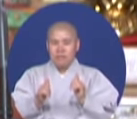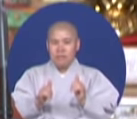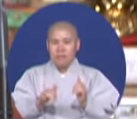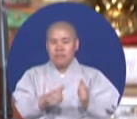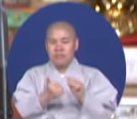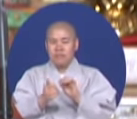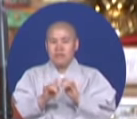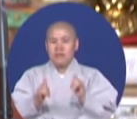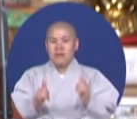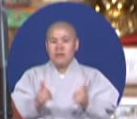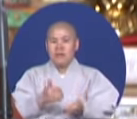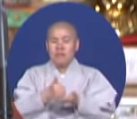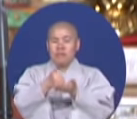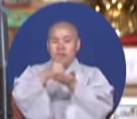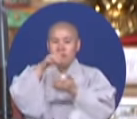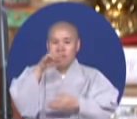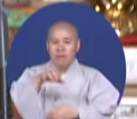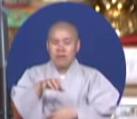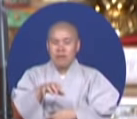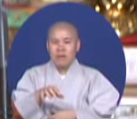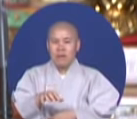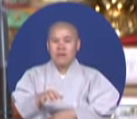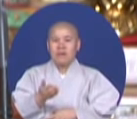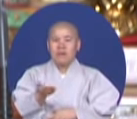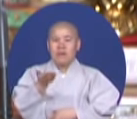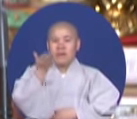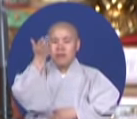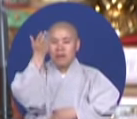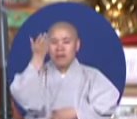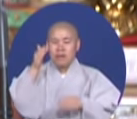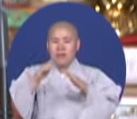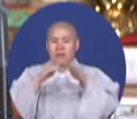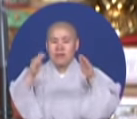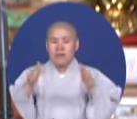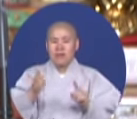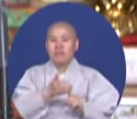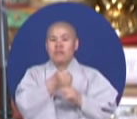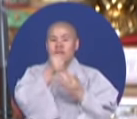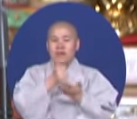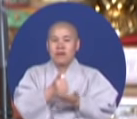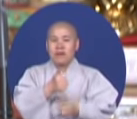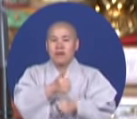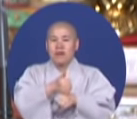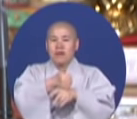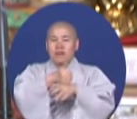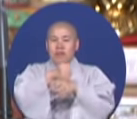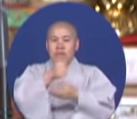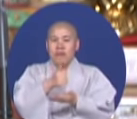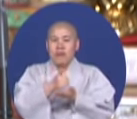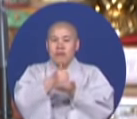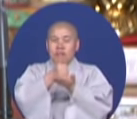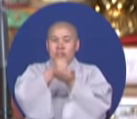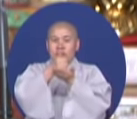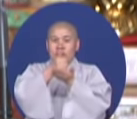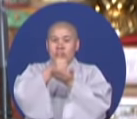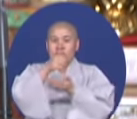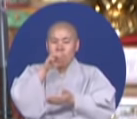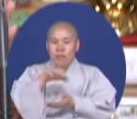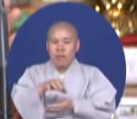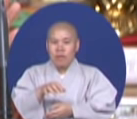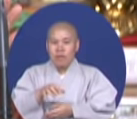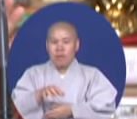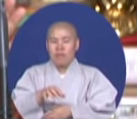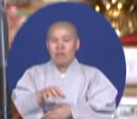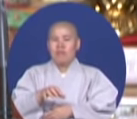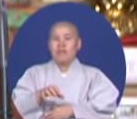맞아요. 다 맞는 거예요. 그 상단은 불보살단이라고 그래서 부처님